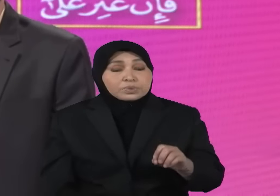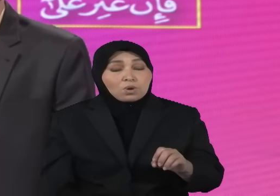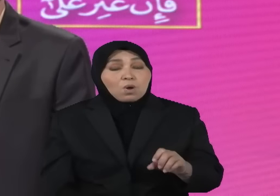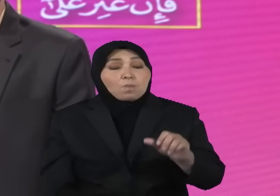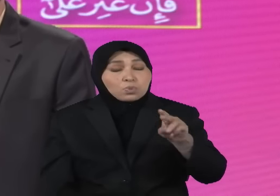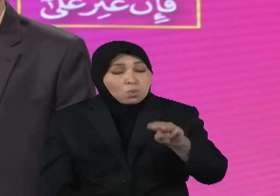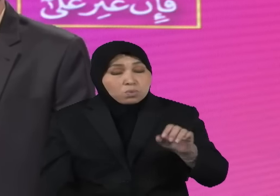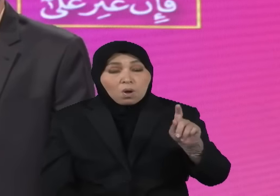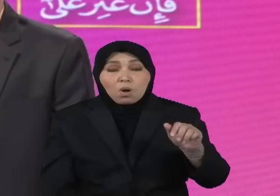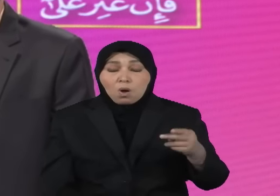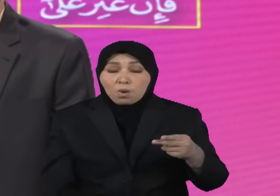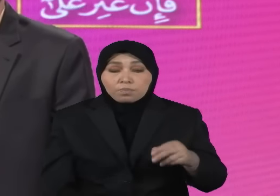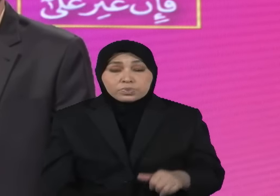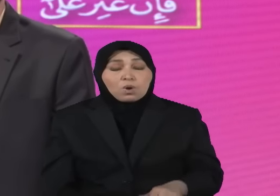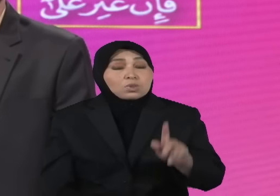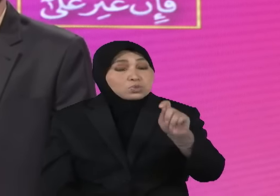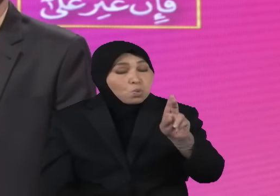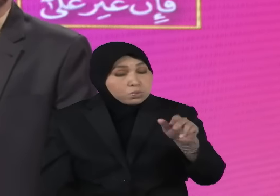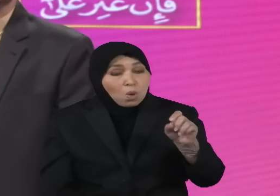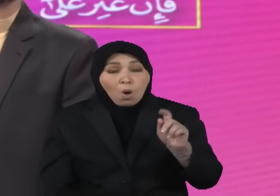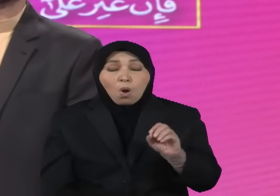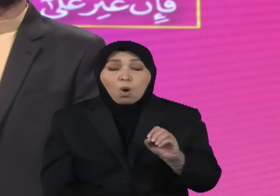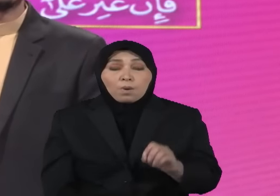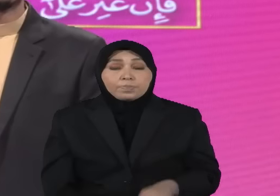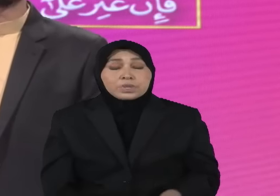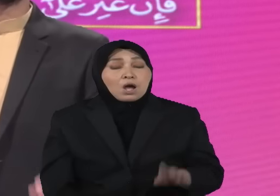Uqa Uqa